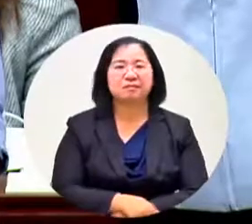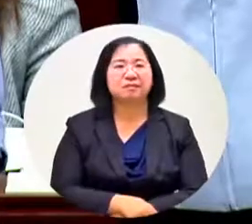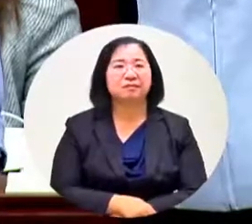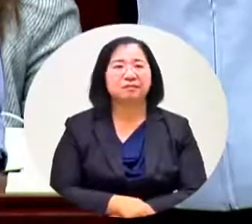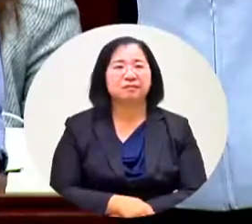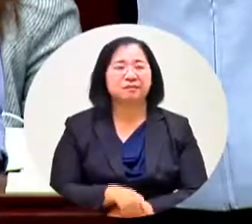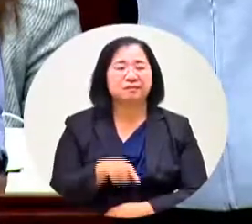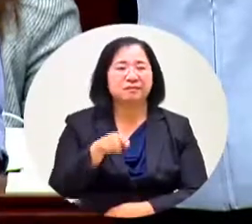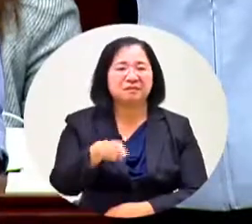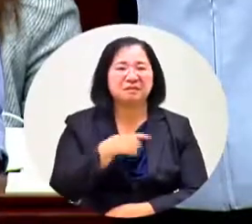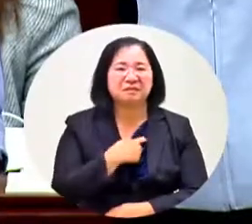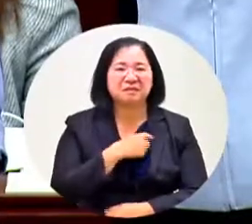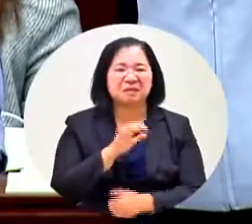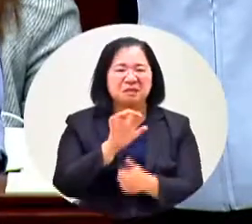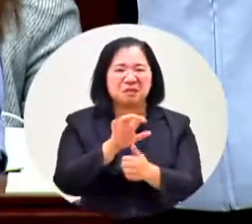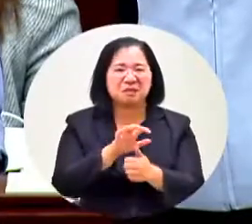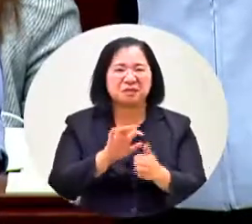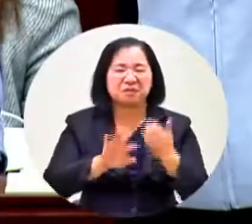性而且